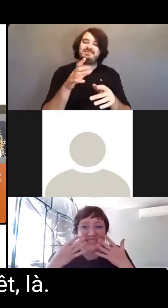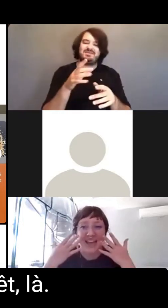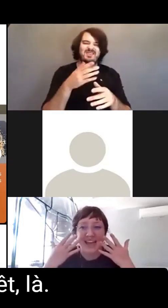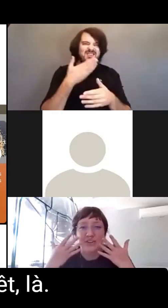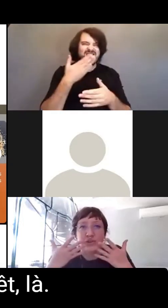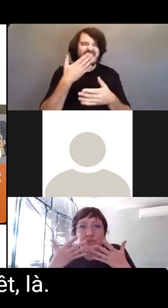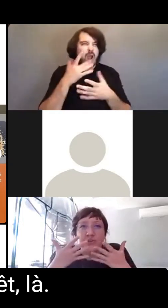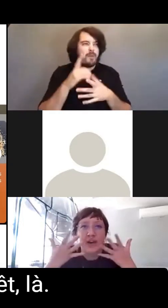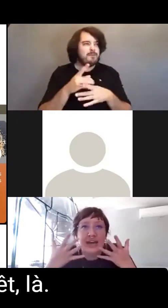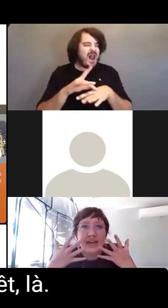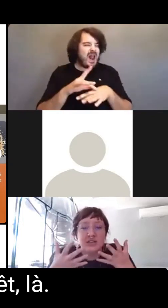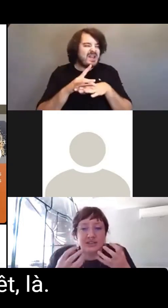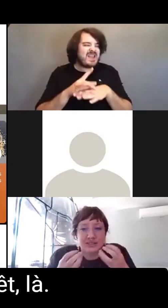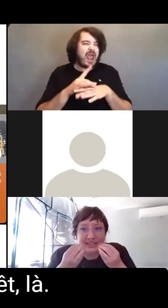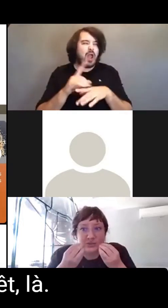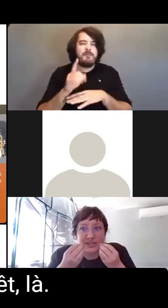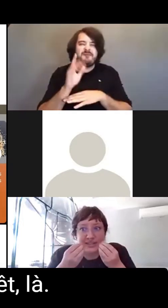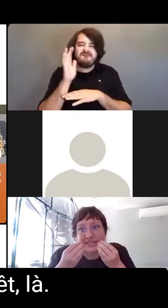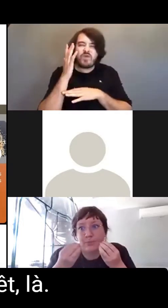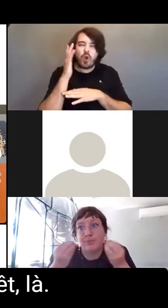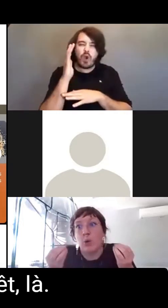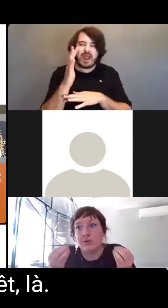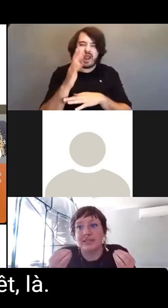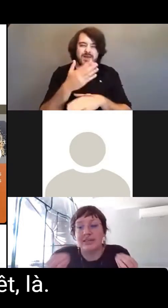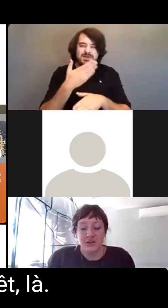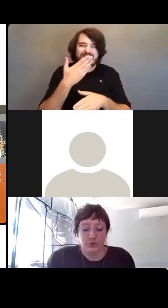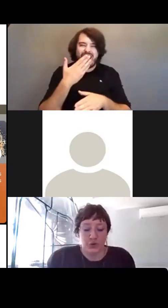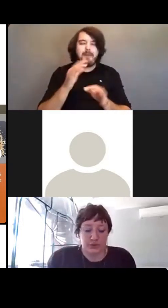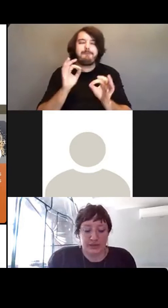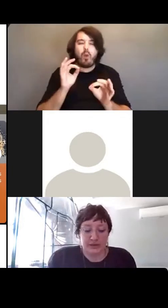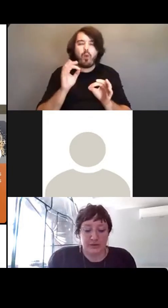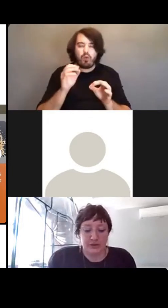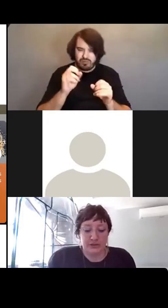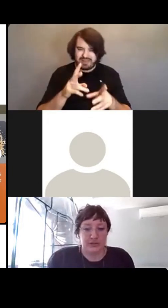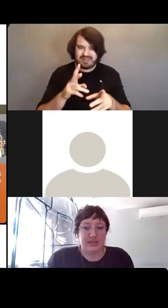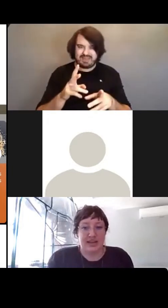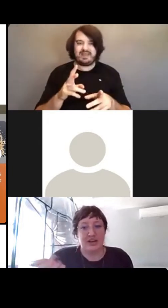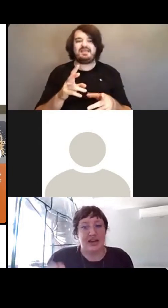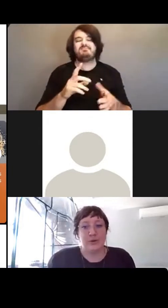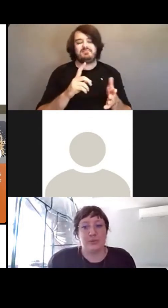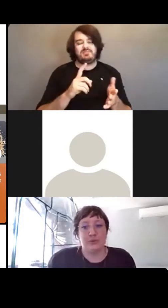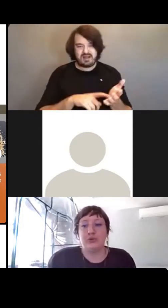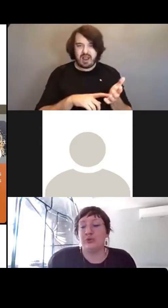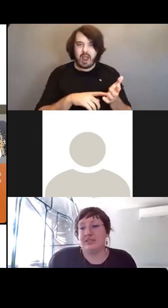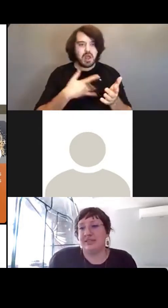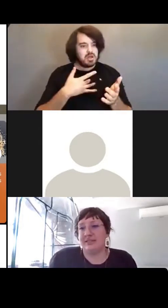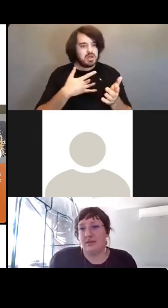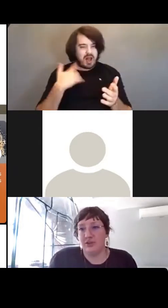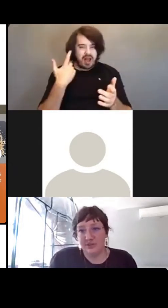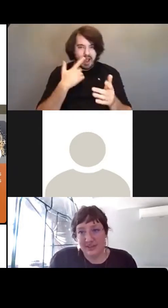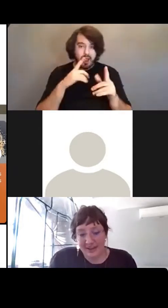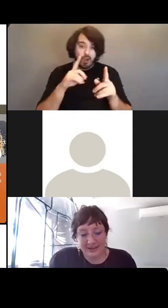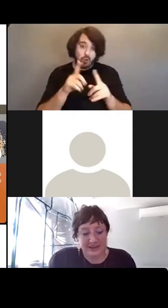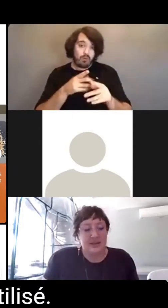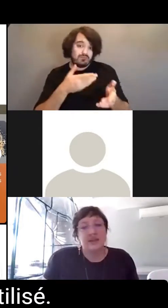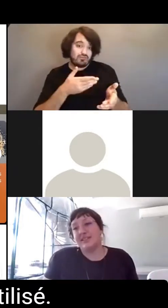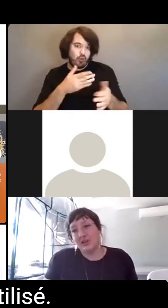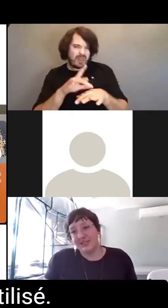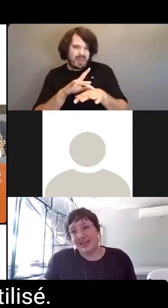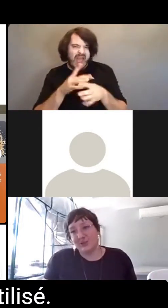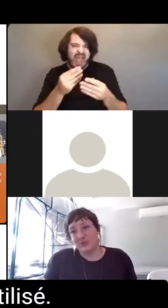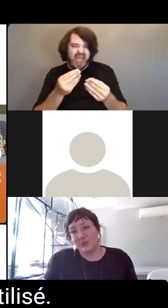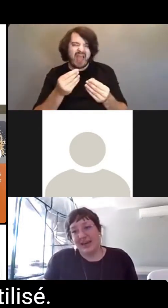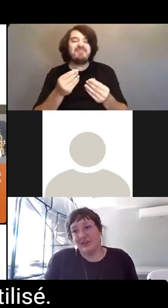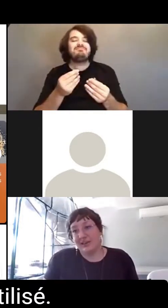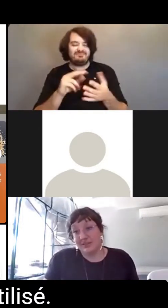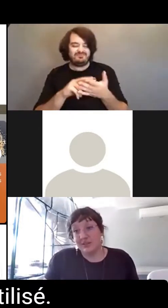la terre de forêt, là, ça doit sentir bon. Tu sais. Donc, lorsque ça a l'air un peu d'une consistance de terre, c'est là que